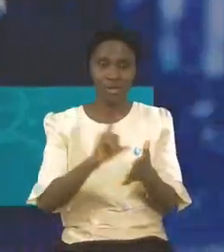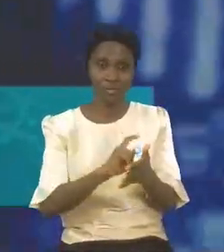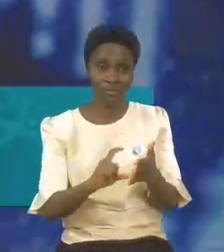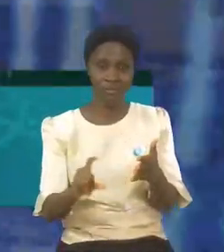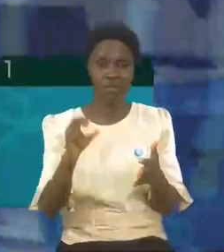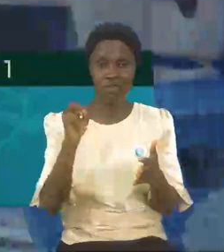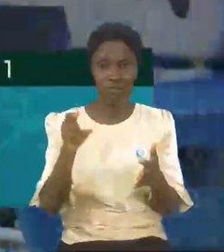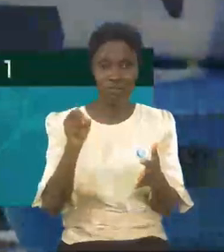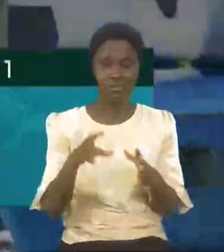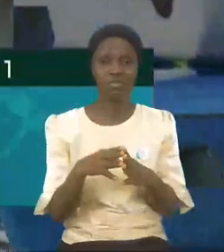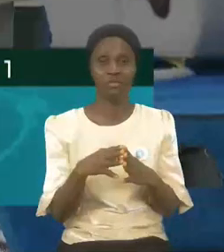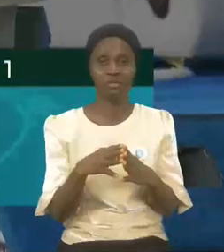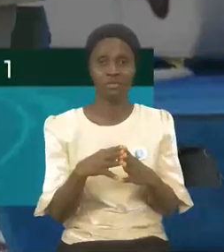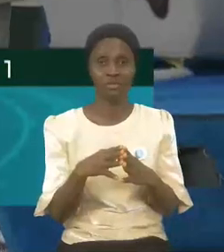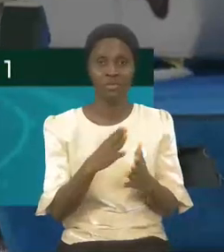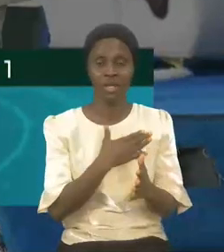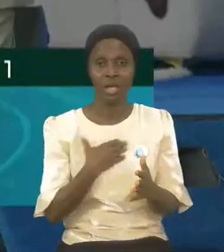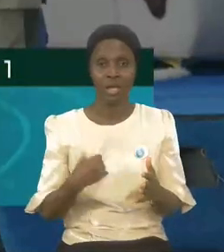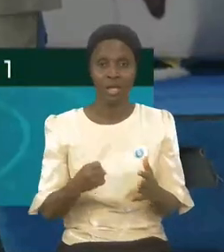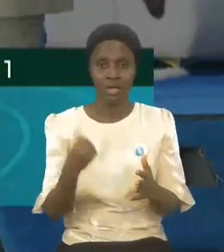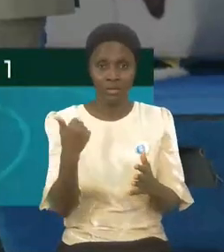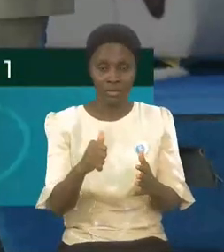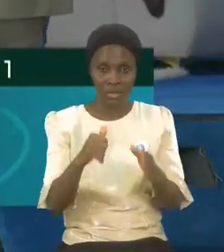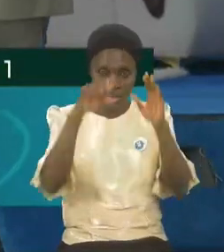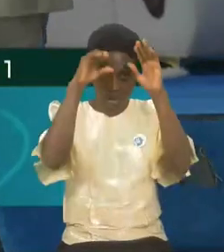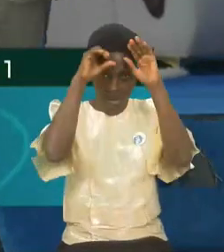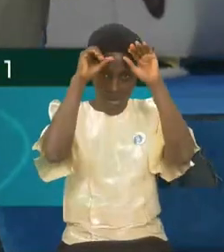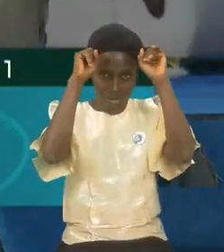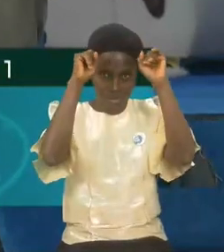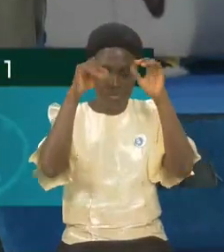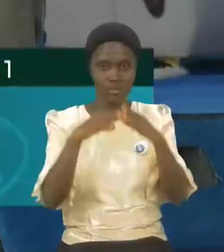Apocalypse 17. Apocalypse 17.